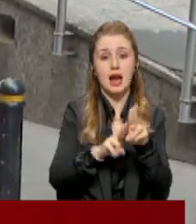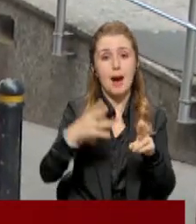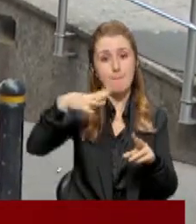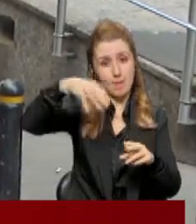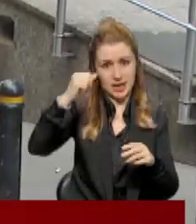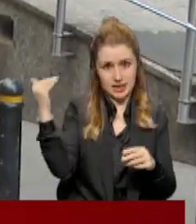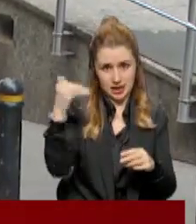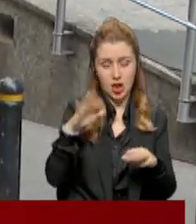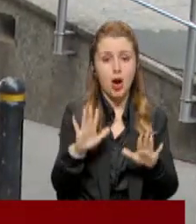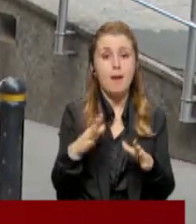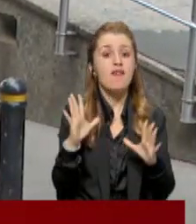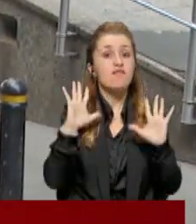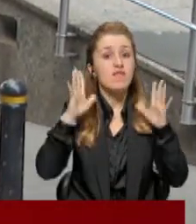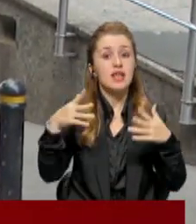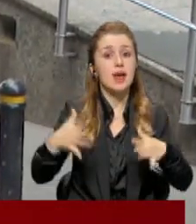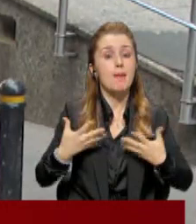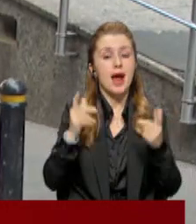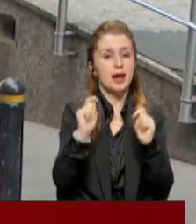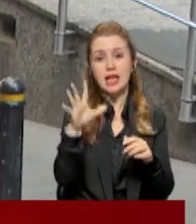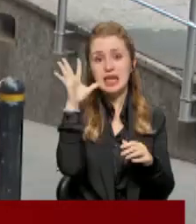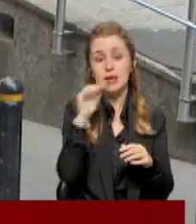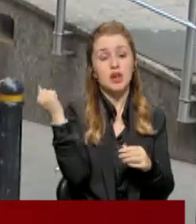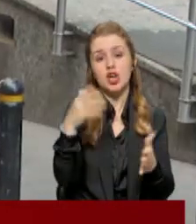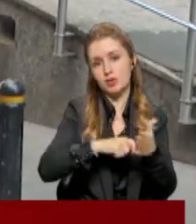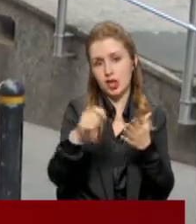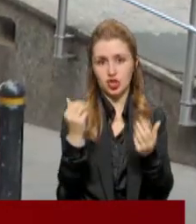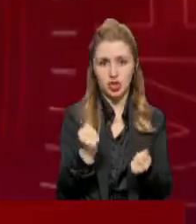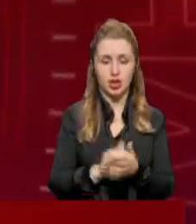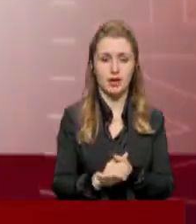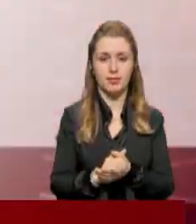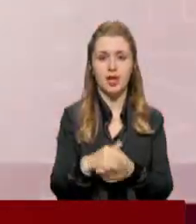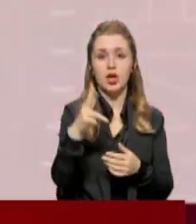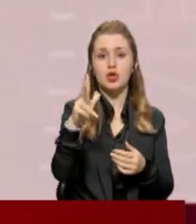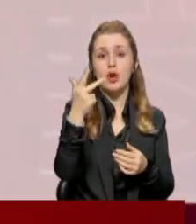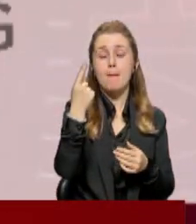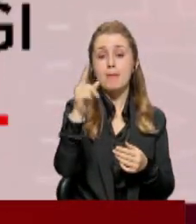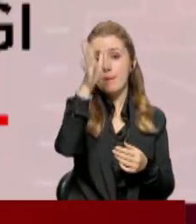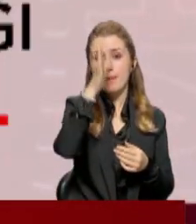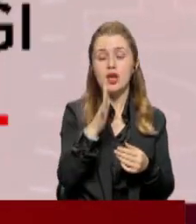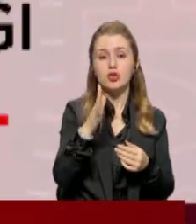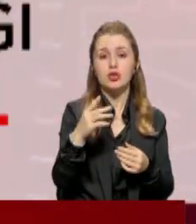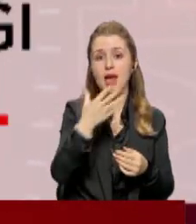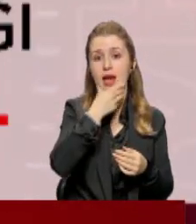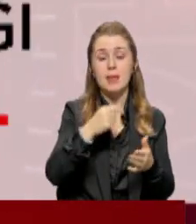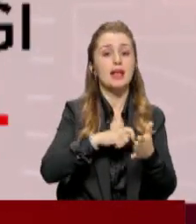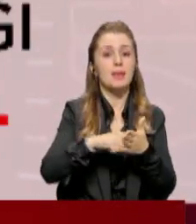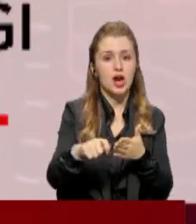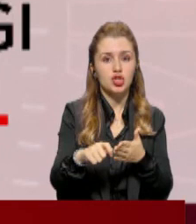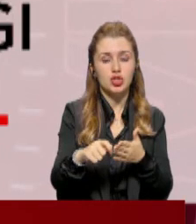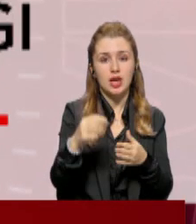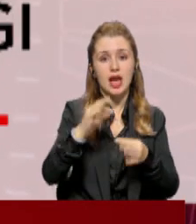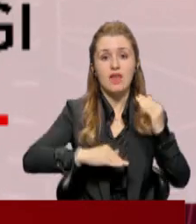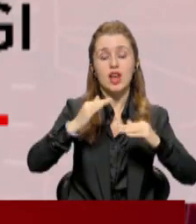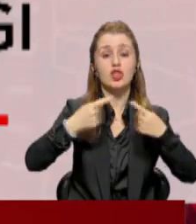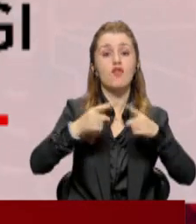merkezlerine geliyor. Ama en çok merak edilen kimin ne kadar maaş alacağı. 3500 lira emekli aylığına